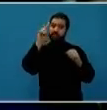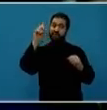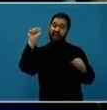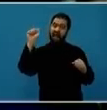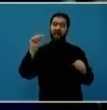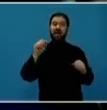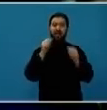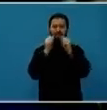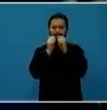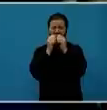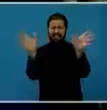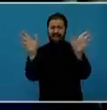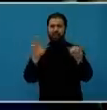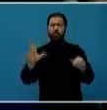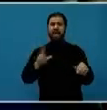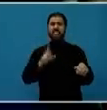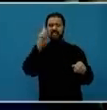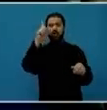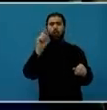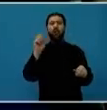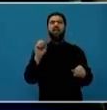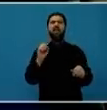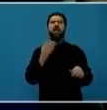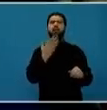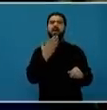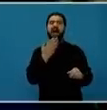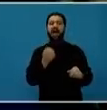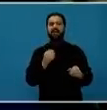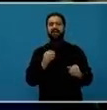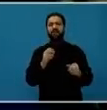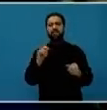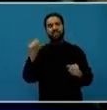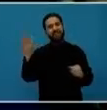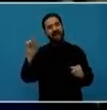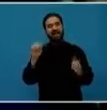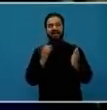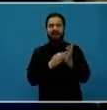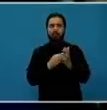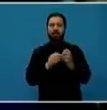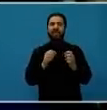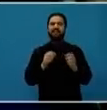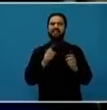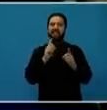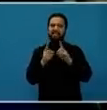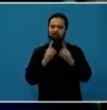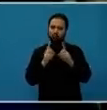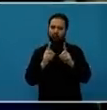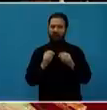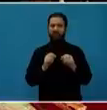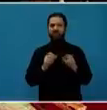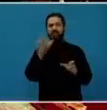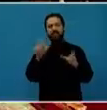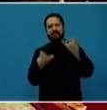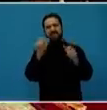nuanța această discuție a noastră despre blestem. El poate fi înțeles în general ca